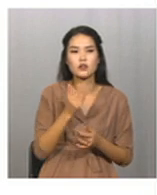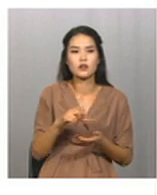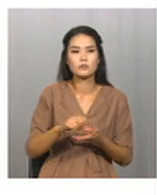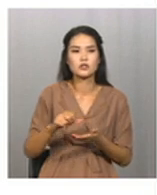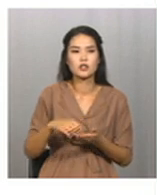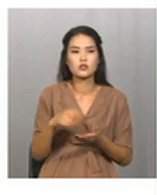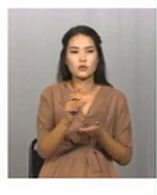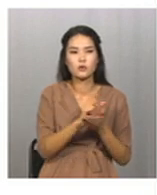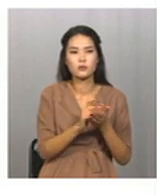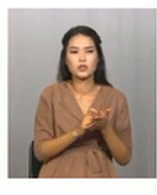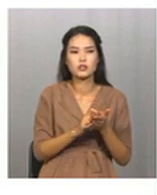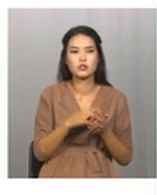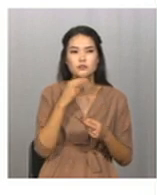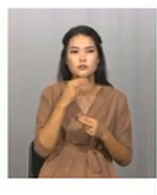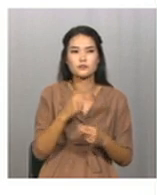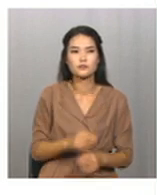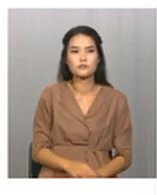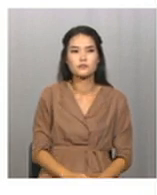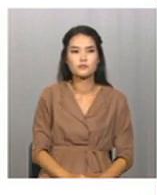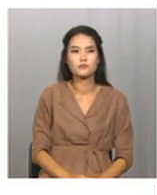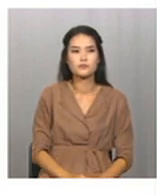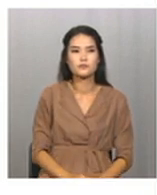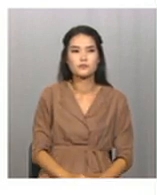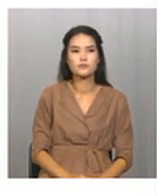романа. Прокомментируйте.